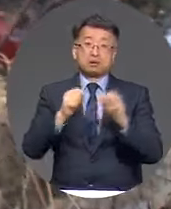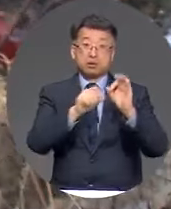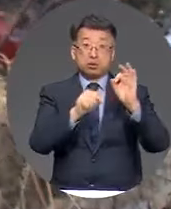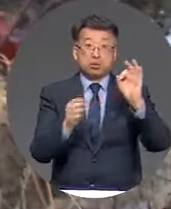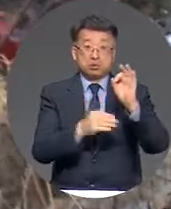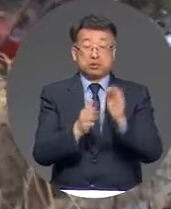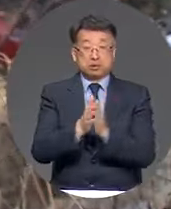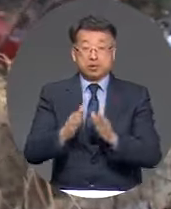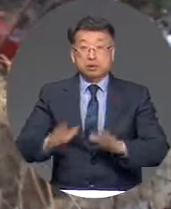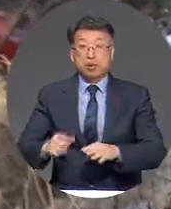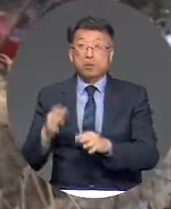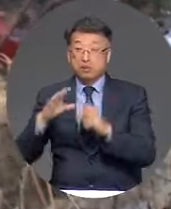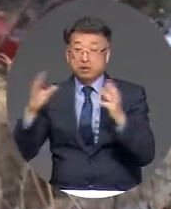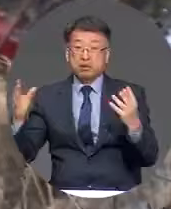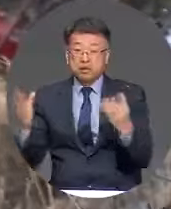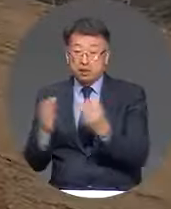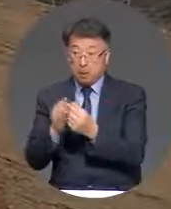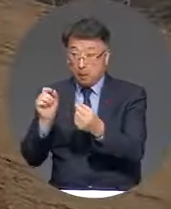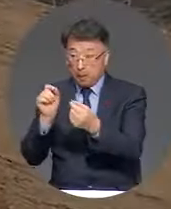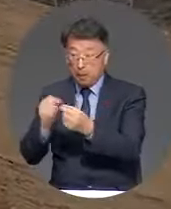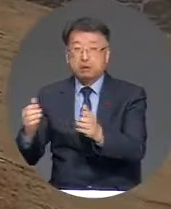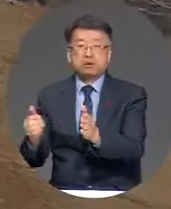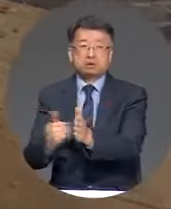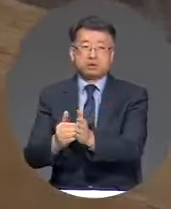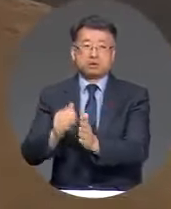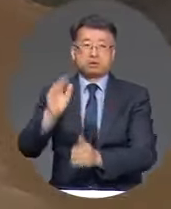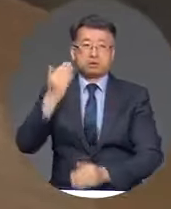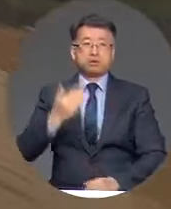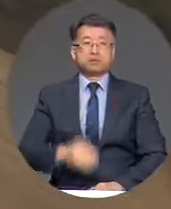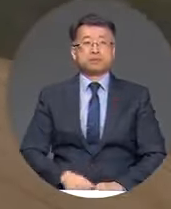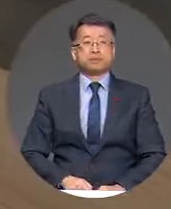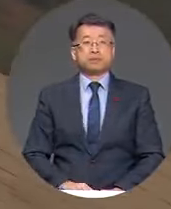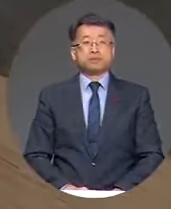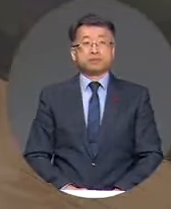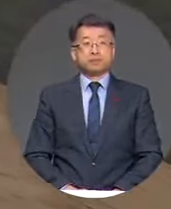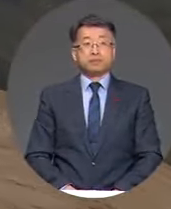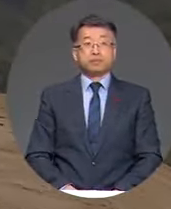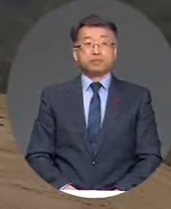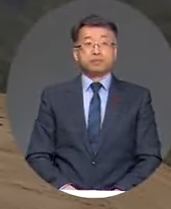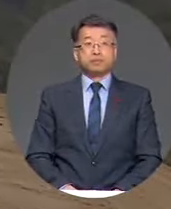10월부터 시작해 지금은 마무리 단계입니다 MBC 뉴스 이영입니다